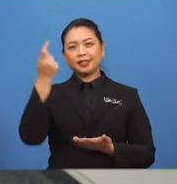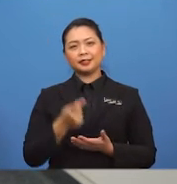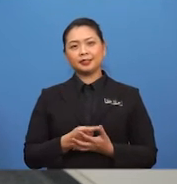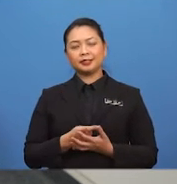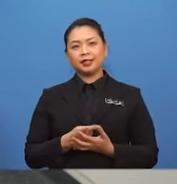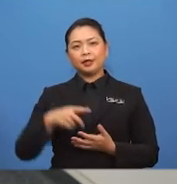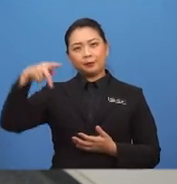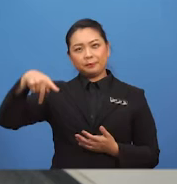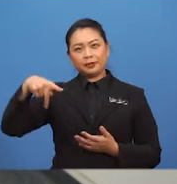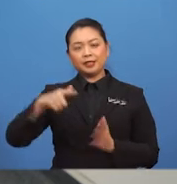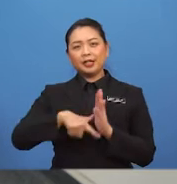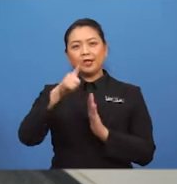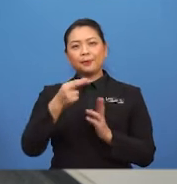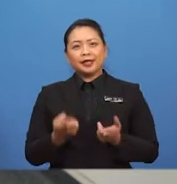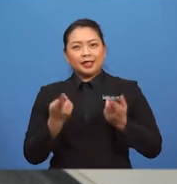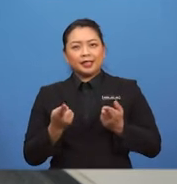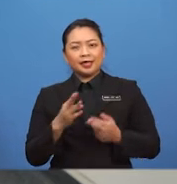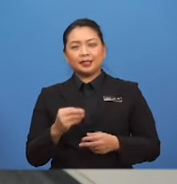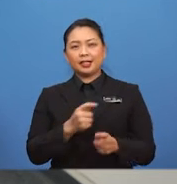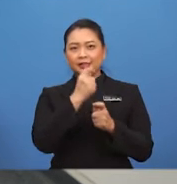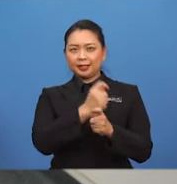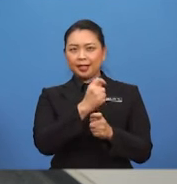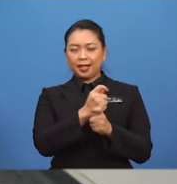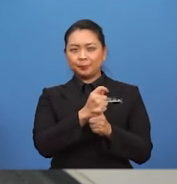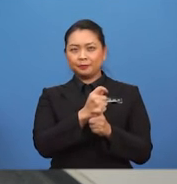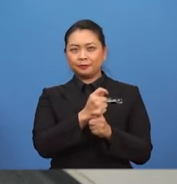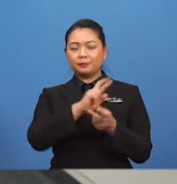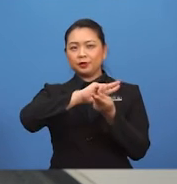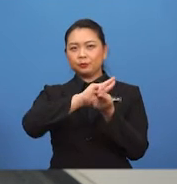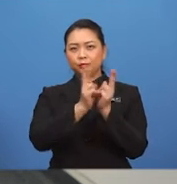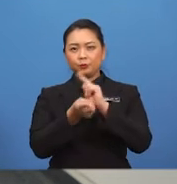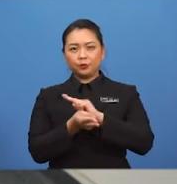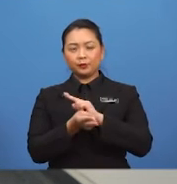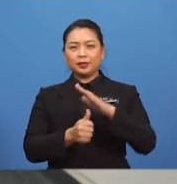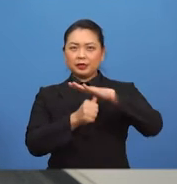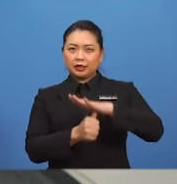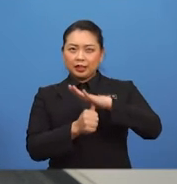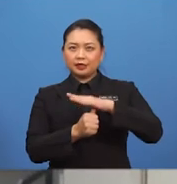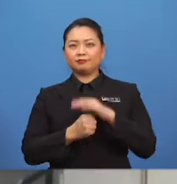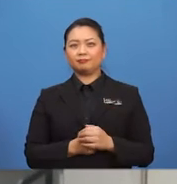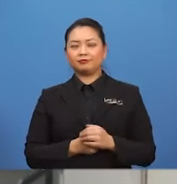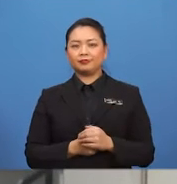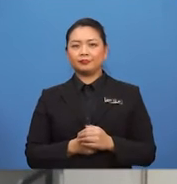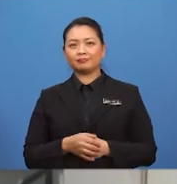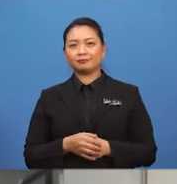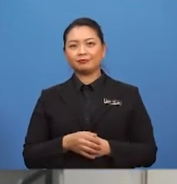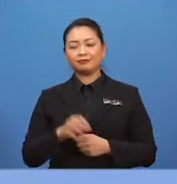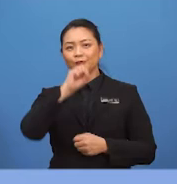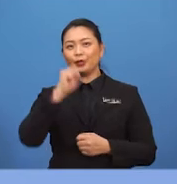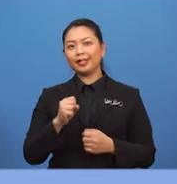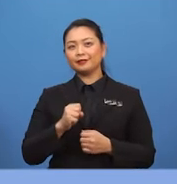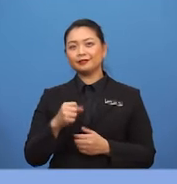kerana perspek lebih ringan dan tahan terhadap perubahan tekanan. Soalan